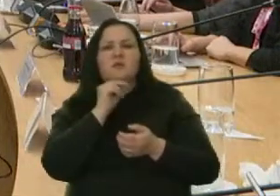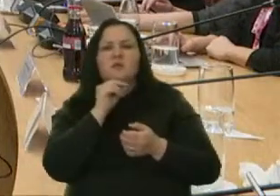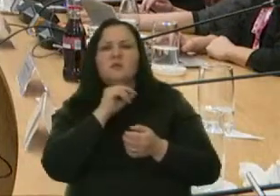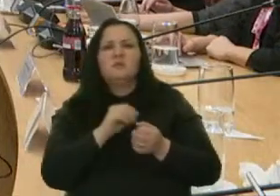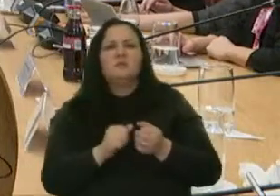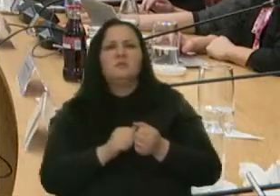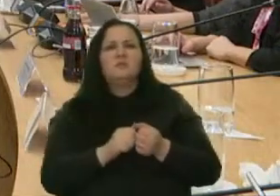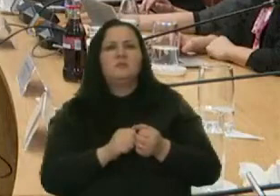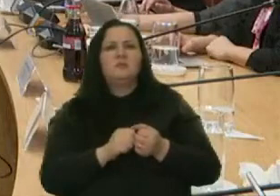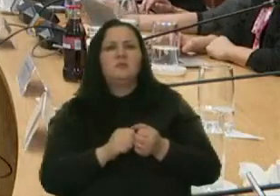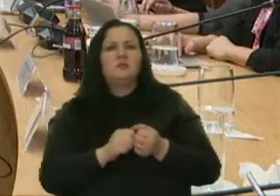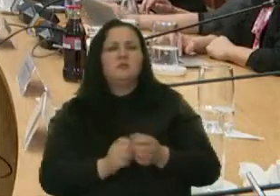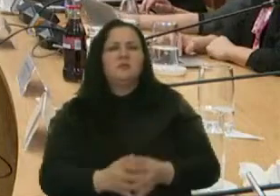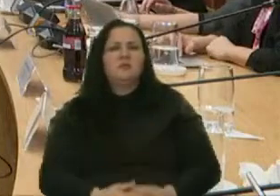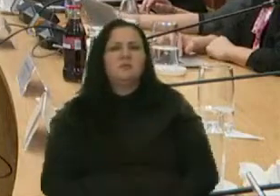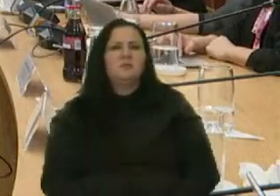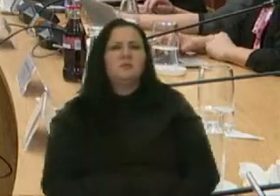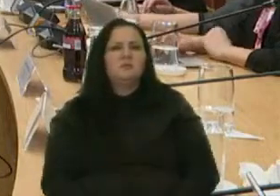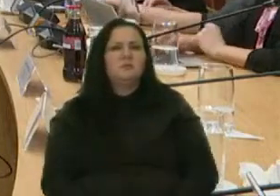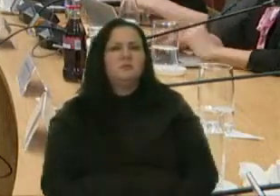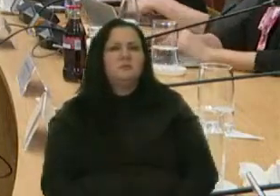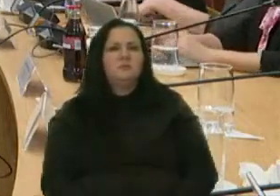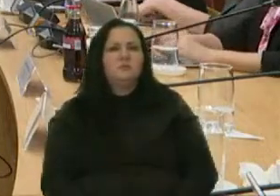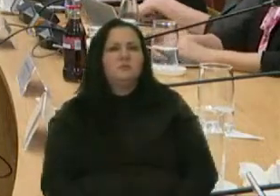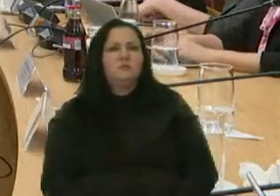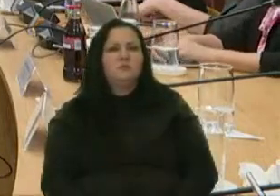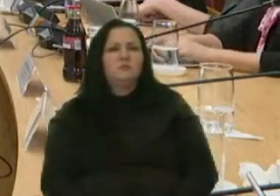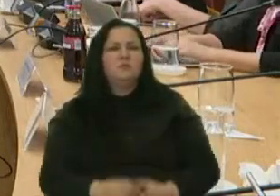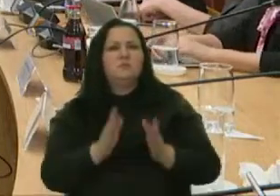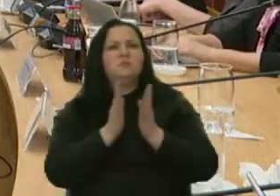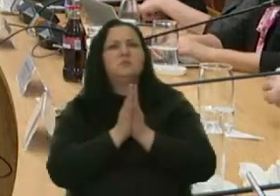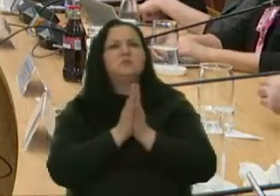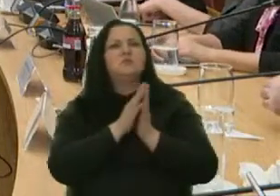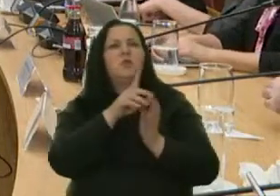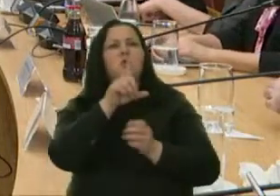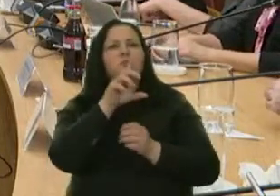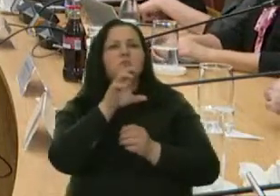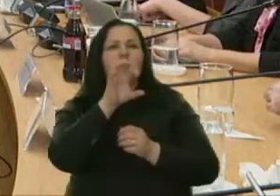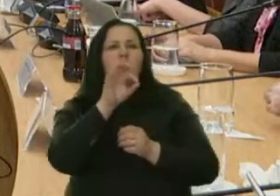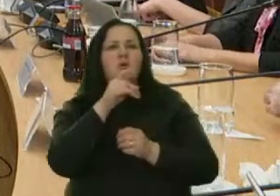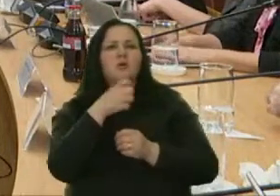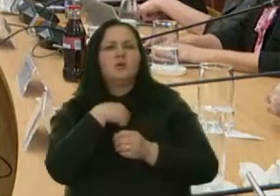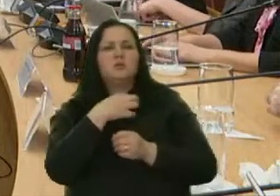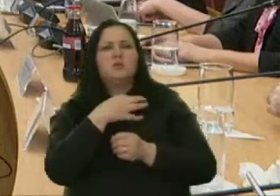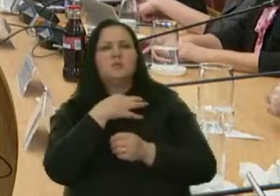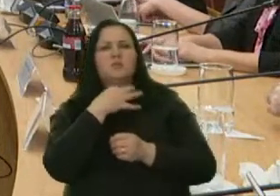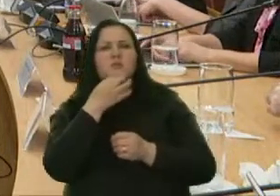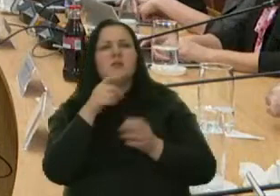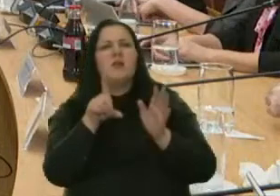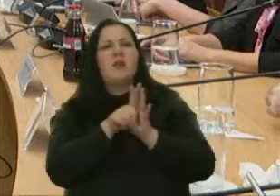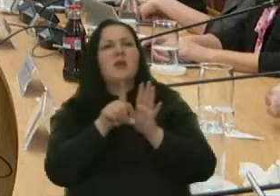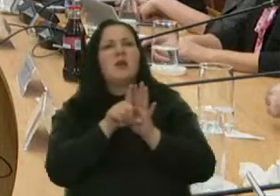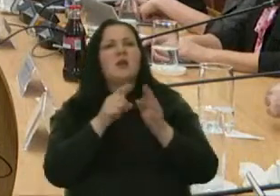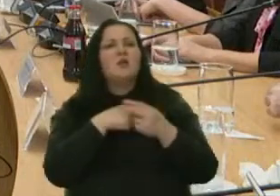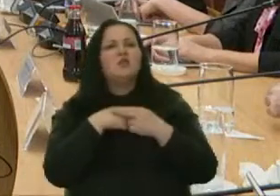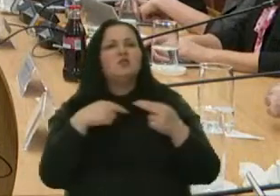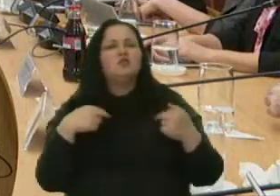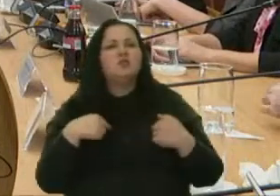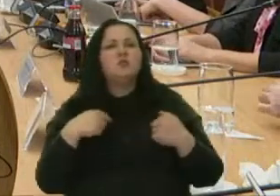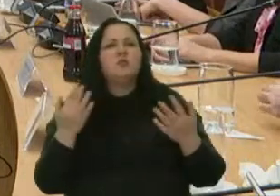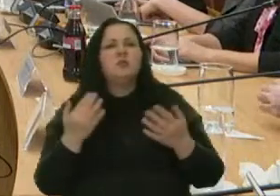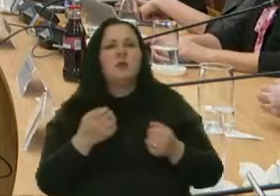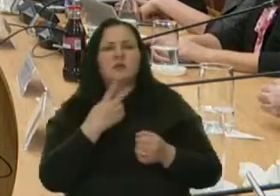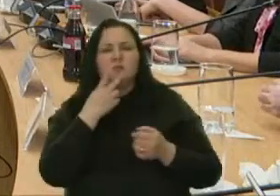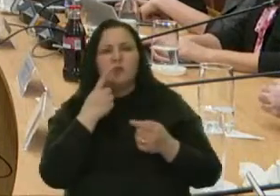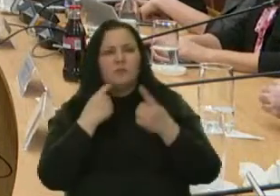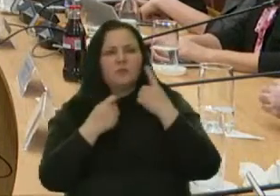acea treaba birocraților s o facă iar pe o să te rog Loredana Dacă mă poți monitorizat puțin legal juridic cu formularea cadrului ca să putem